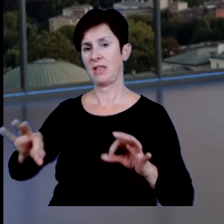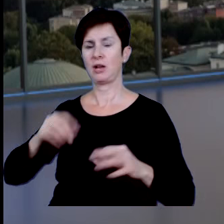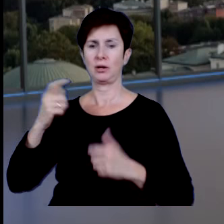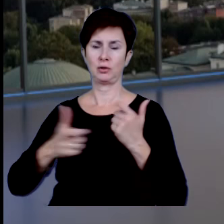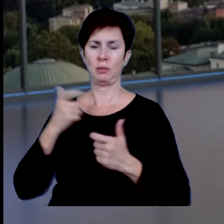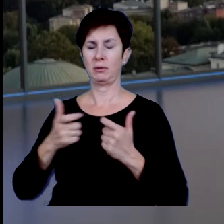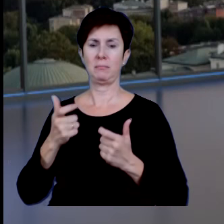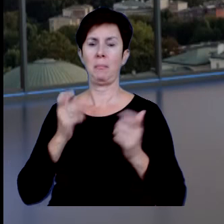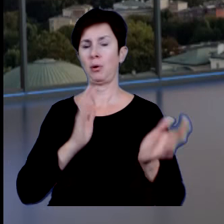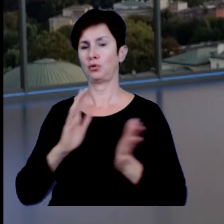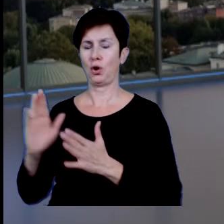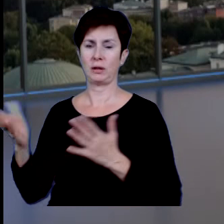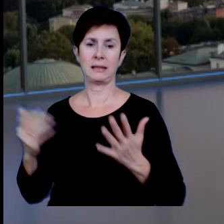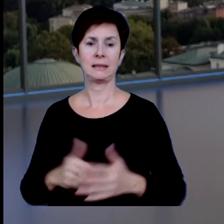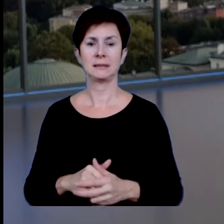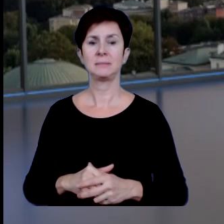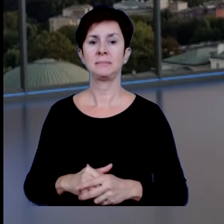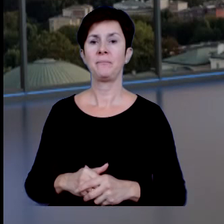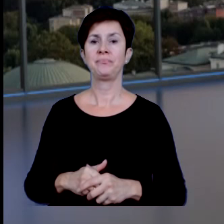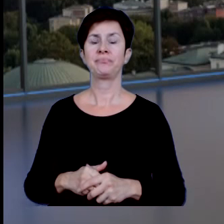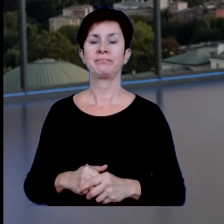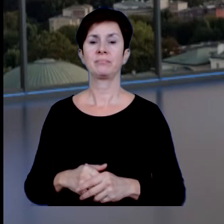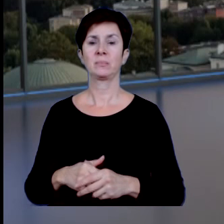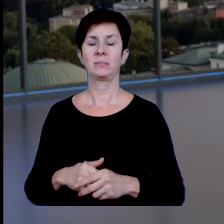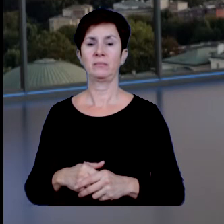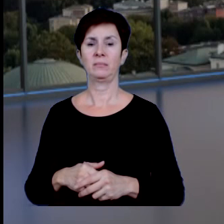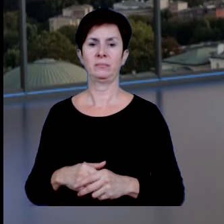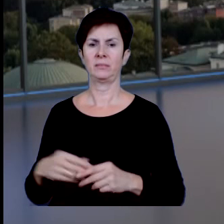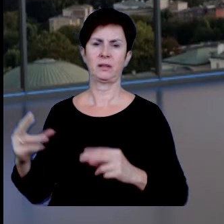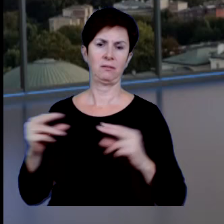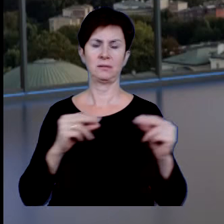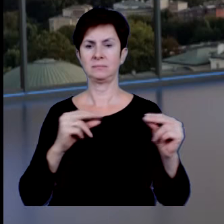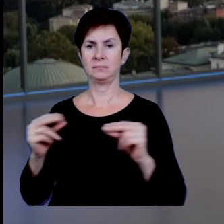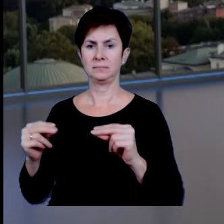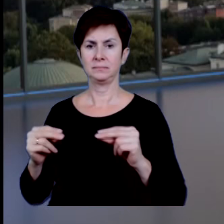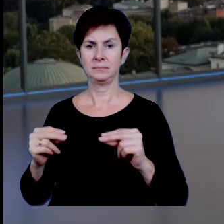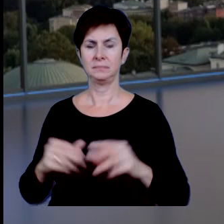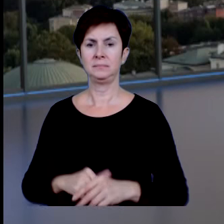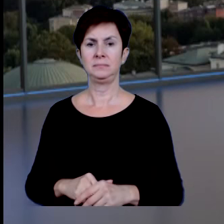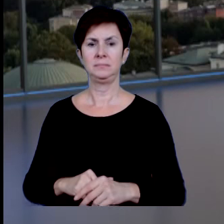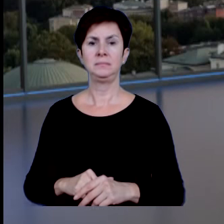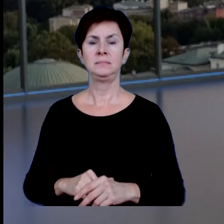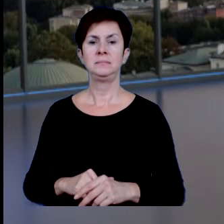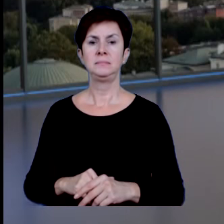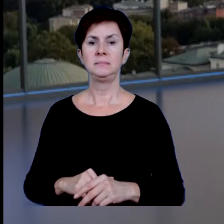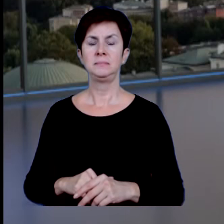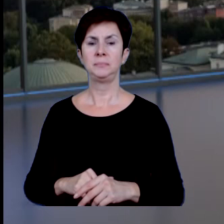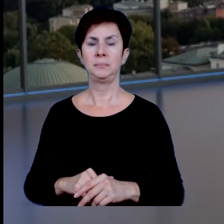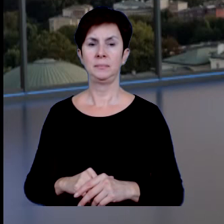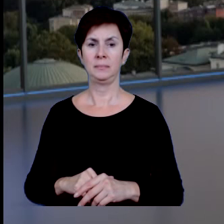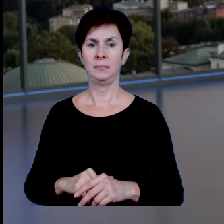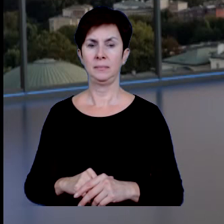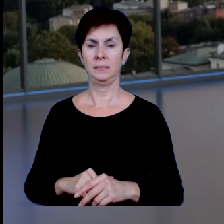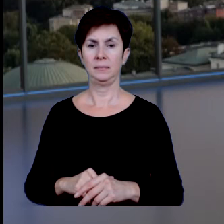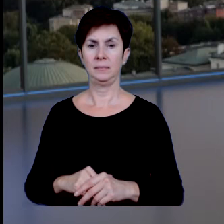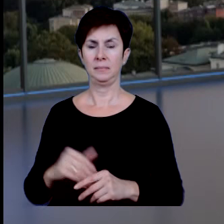papiery, przez te nieprawidłowości przebrnąć, rozliczyć was, dopiero jak was rozliczą, to wezmą się do pracy. Panie redaktorze, ja przywołam tutaj nawet